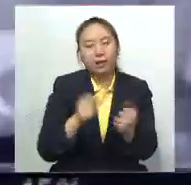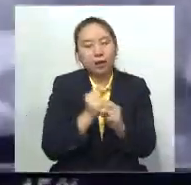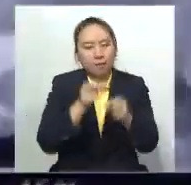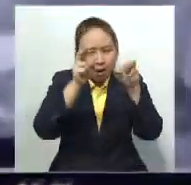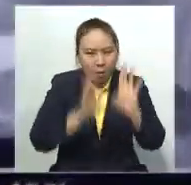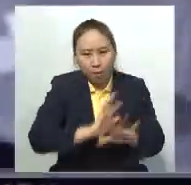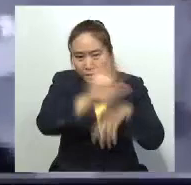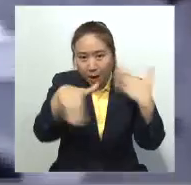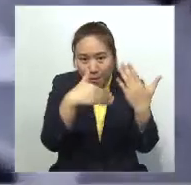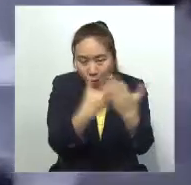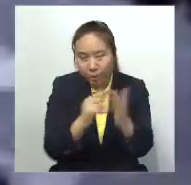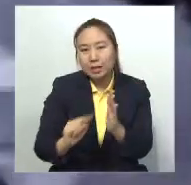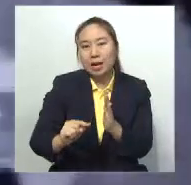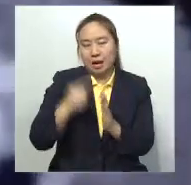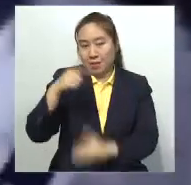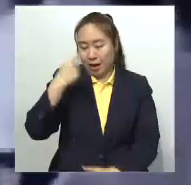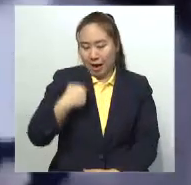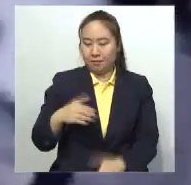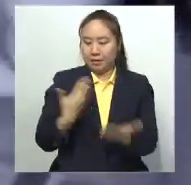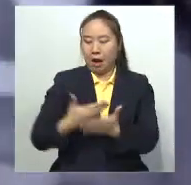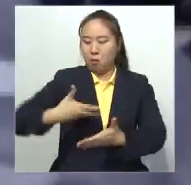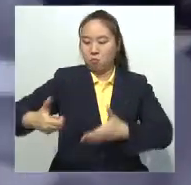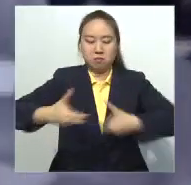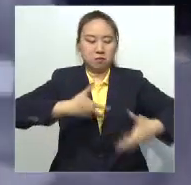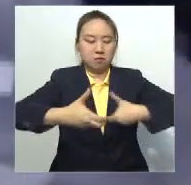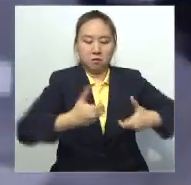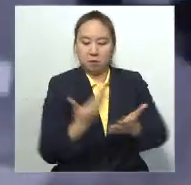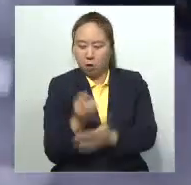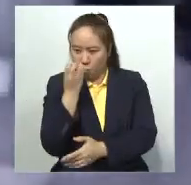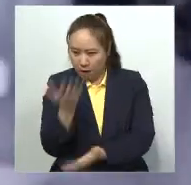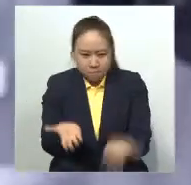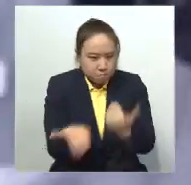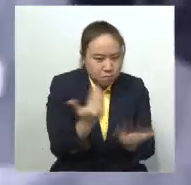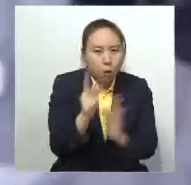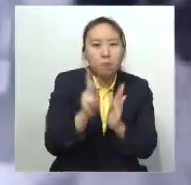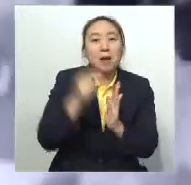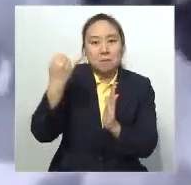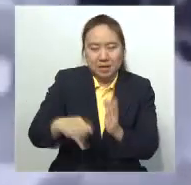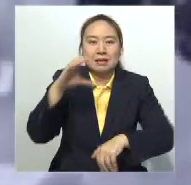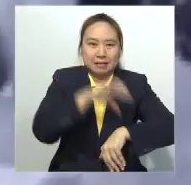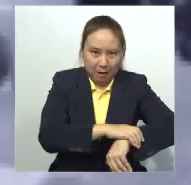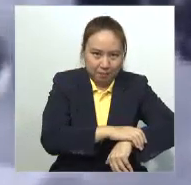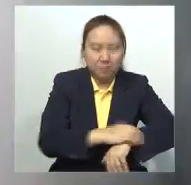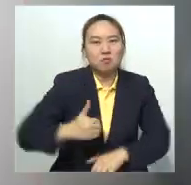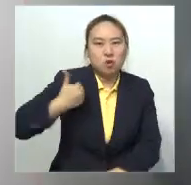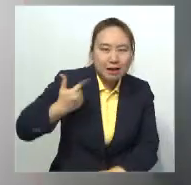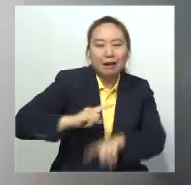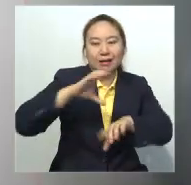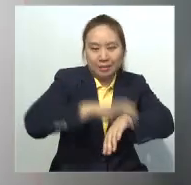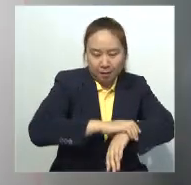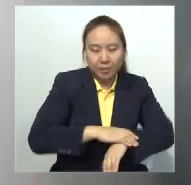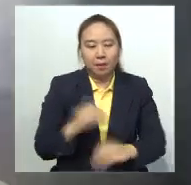บบตั้งแต่การกวาดล้างเจ้าหนี้ที่ทำผิดกฎหมายซึ่งเกี่ยวพันไปถึงกลุ่มผู้ที่มีอิทธิพลในพื้นที่ผลักดันให้มีการไกล่เกลี่ยประน